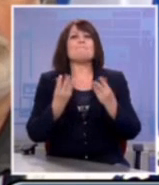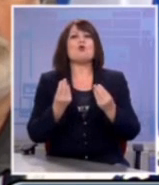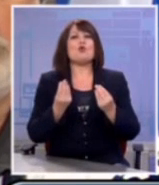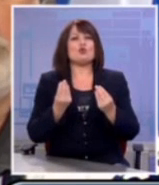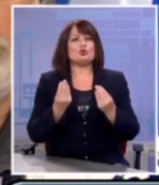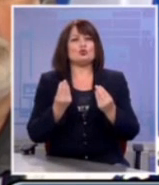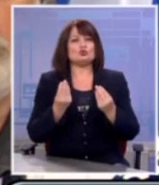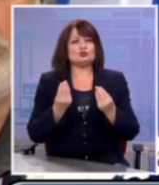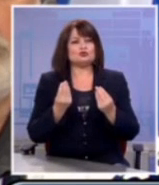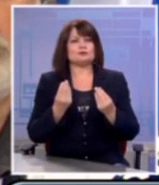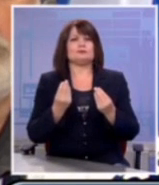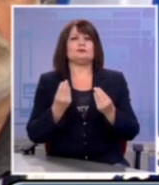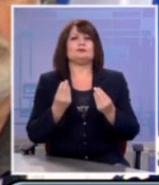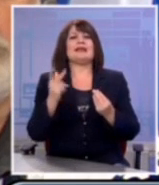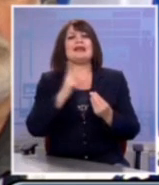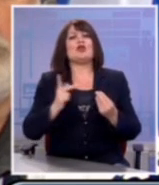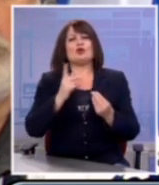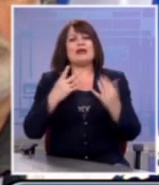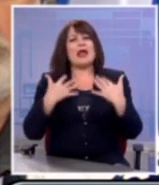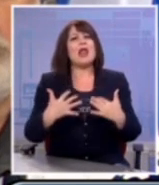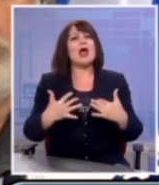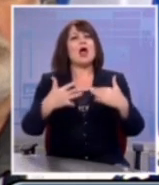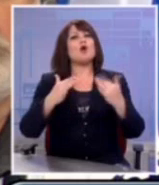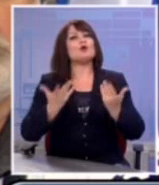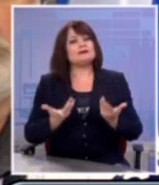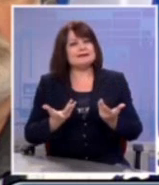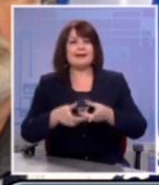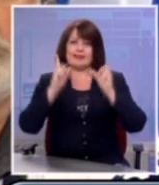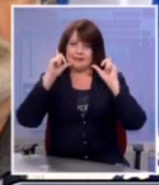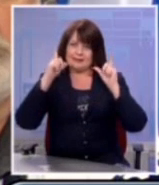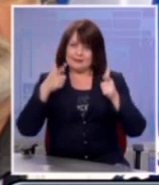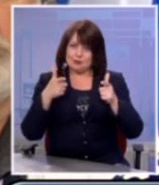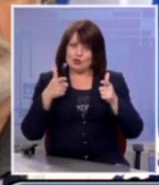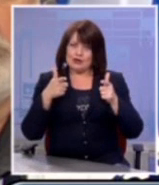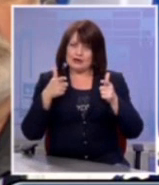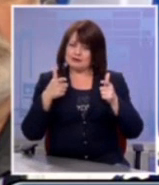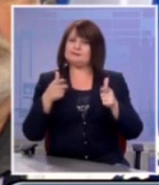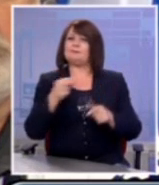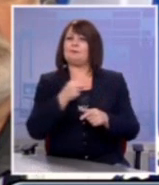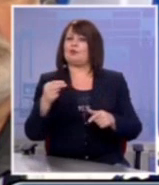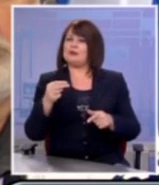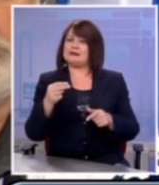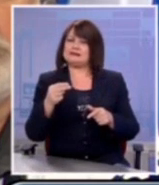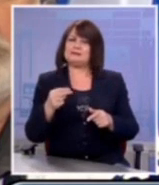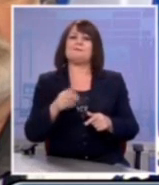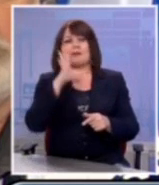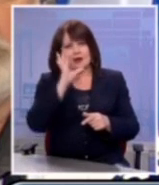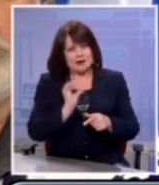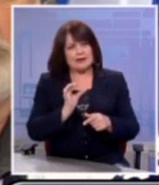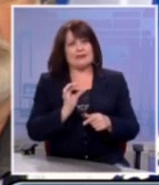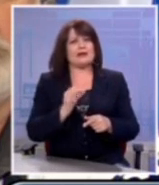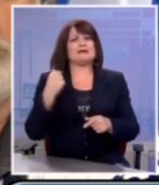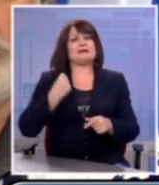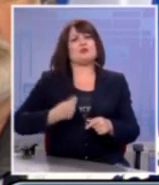πολλών, στον λαό και στην κοινωνία, την δημοκρατική υπόθεση αλήθειας για